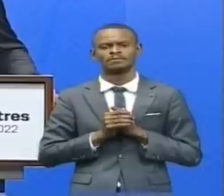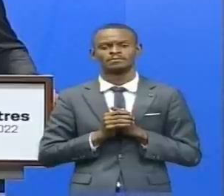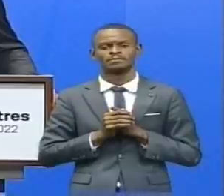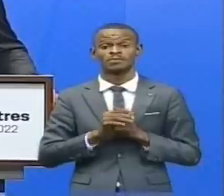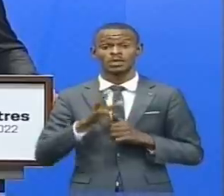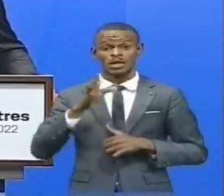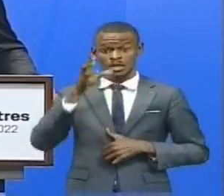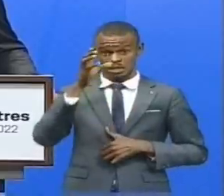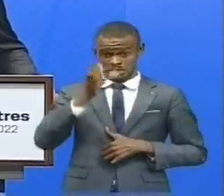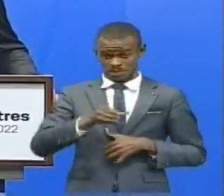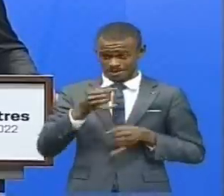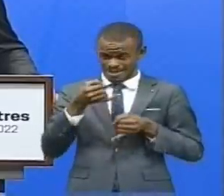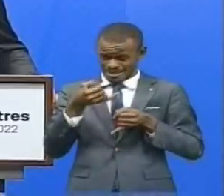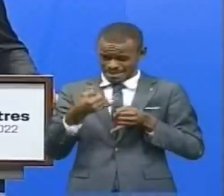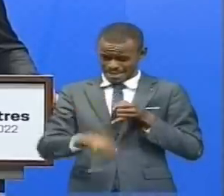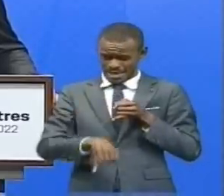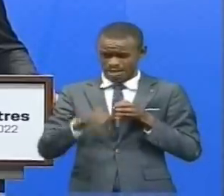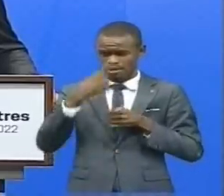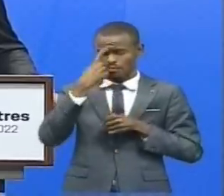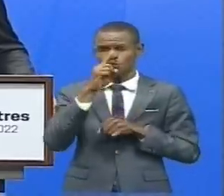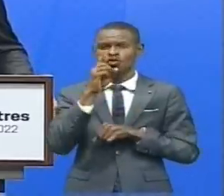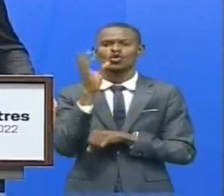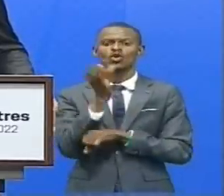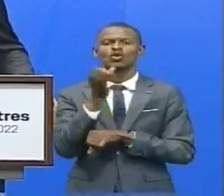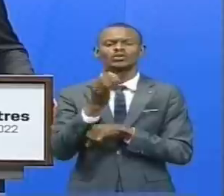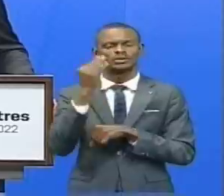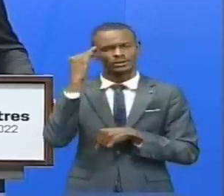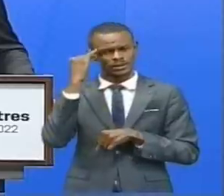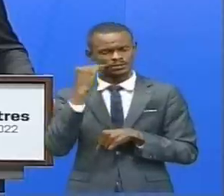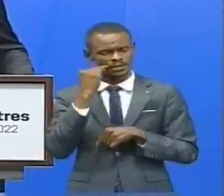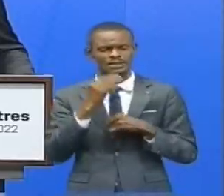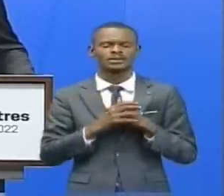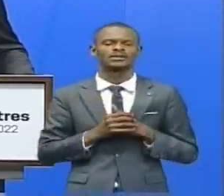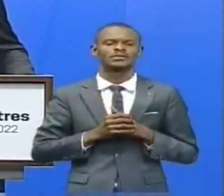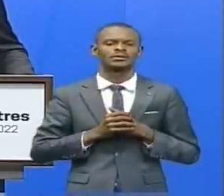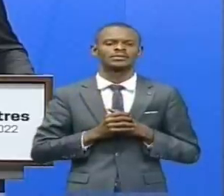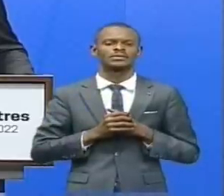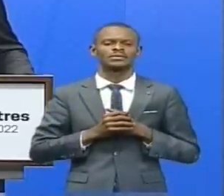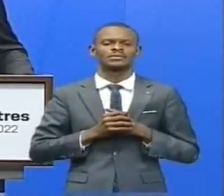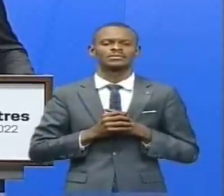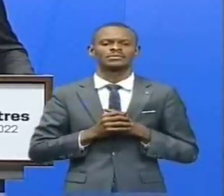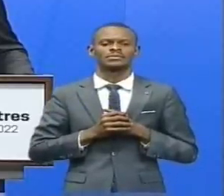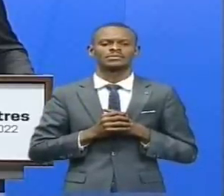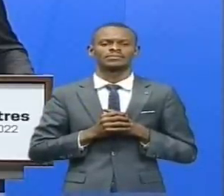Dernier chapitre du Conseil de ministres de ce jour, relatif à l'examen